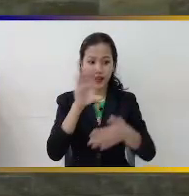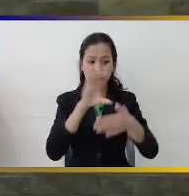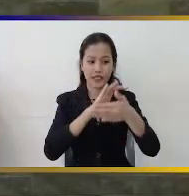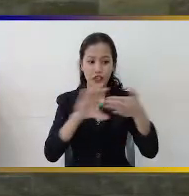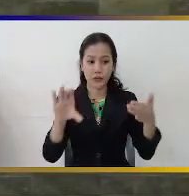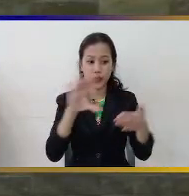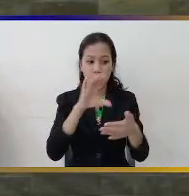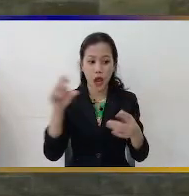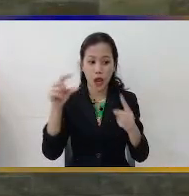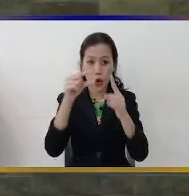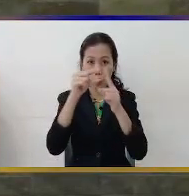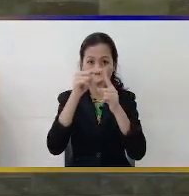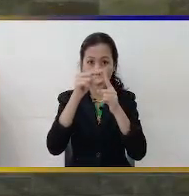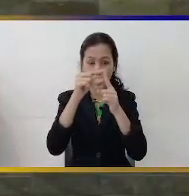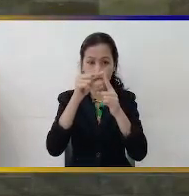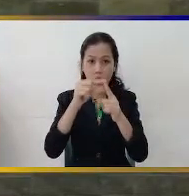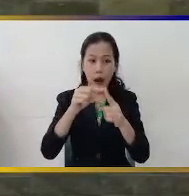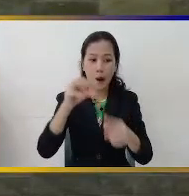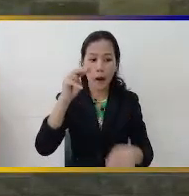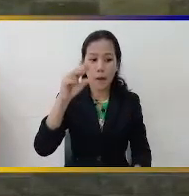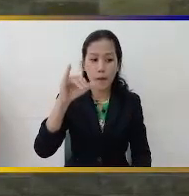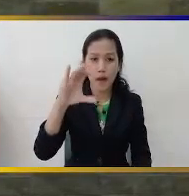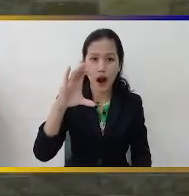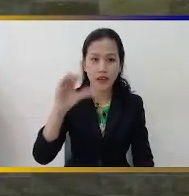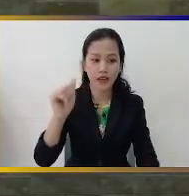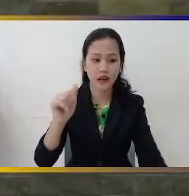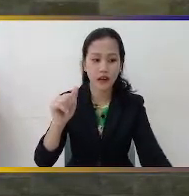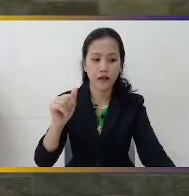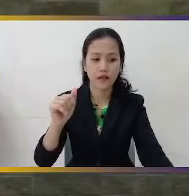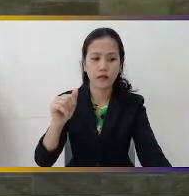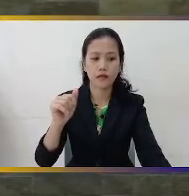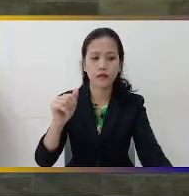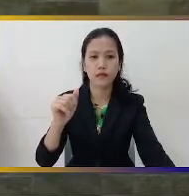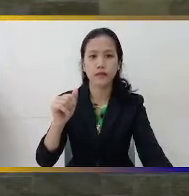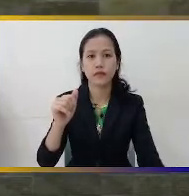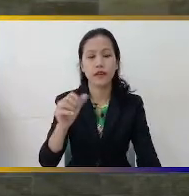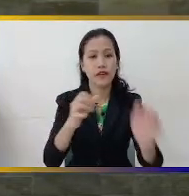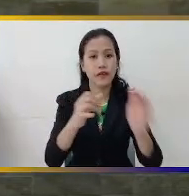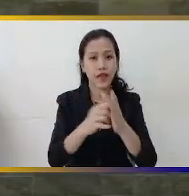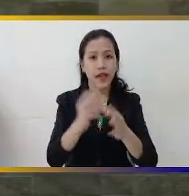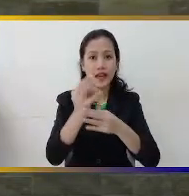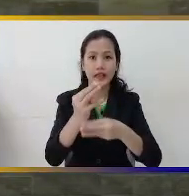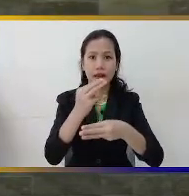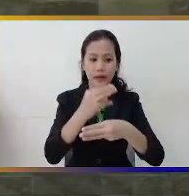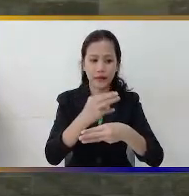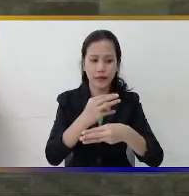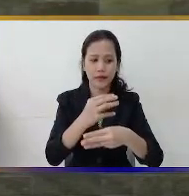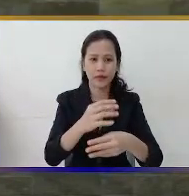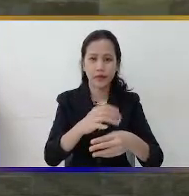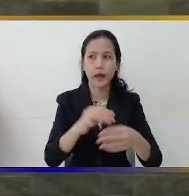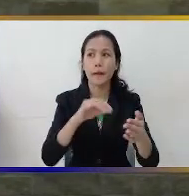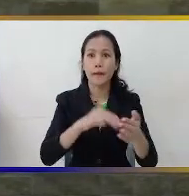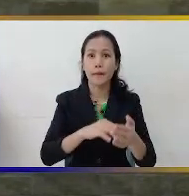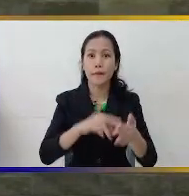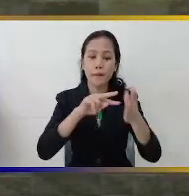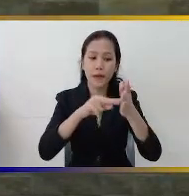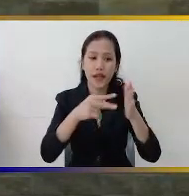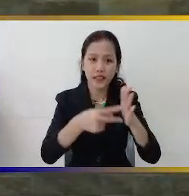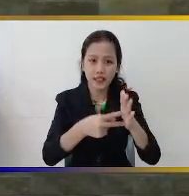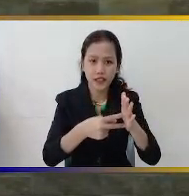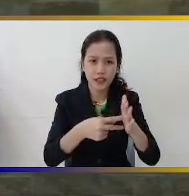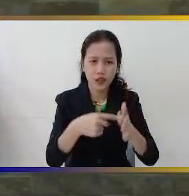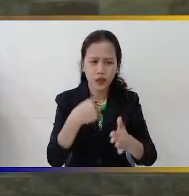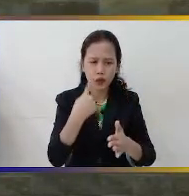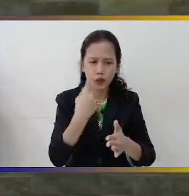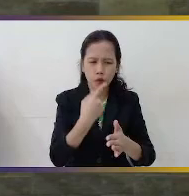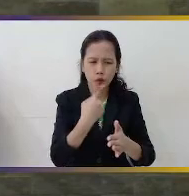word Micah, okay, the word Micah, ang ibig sabihin po nito ay who is like the Lord. Okay,